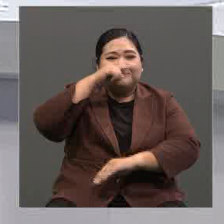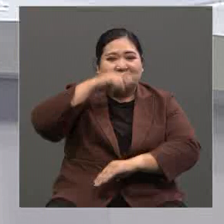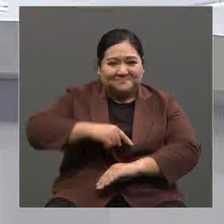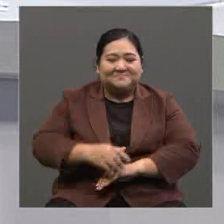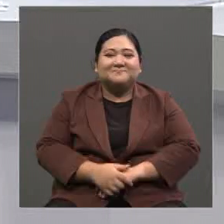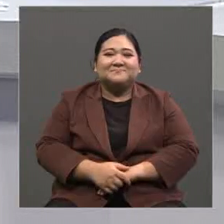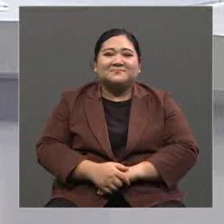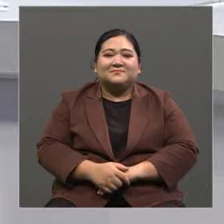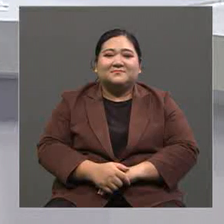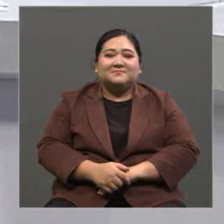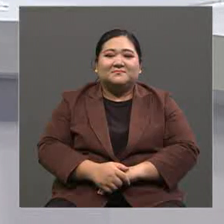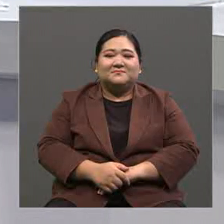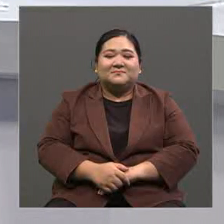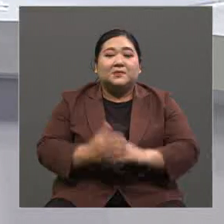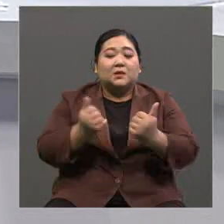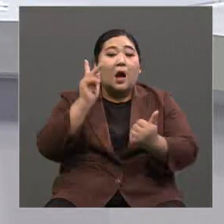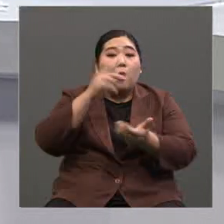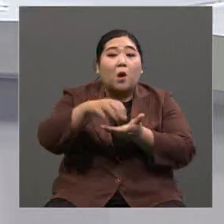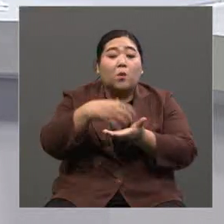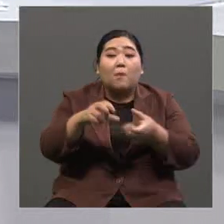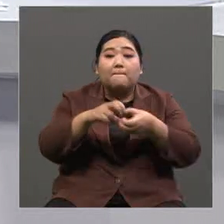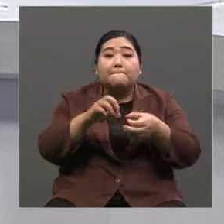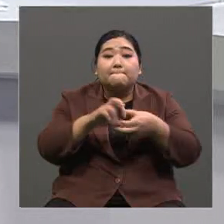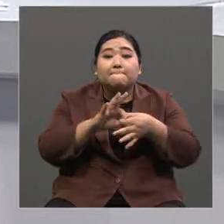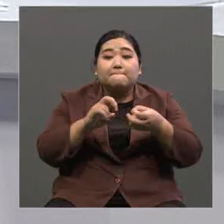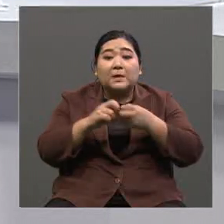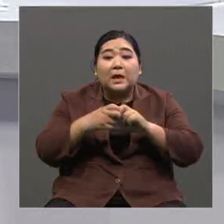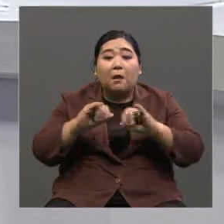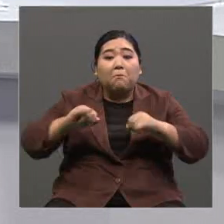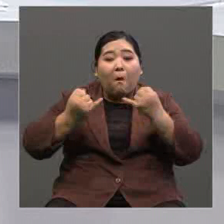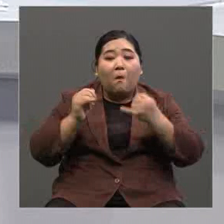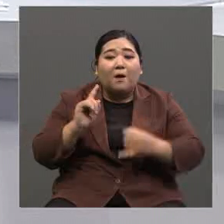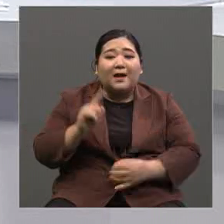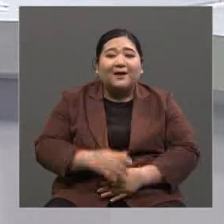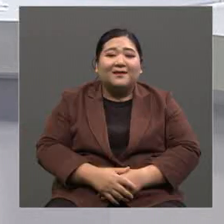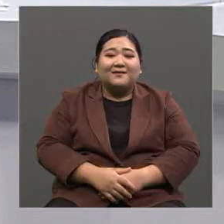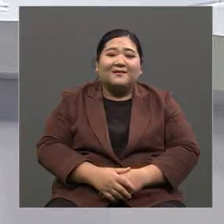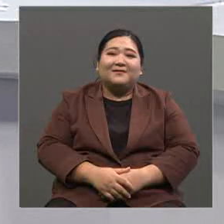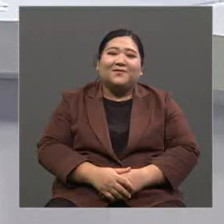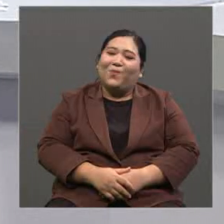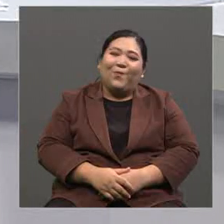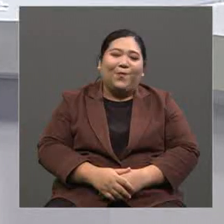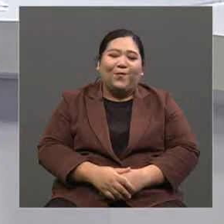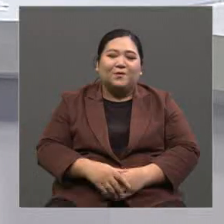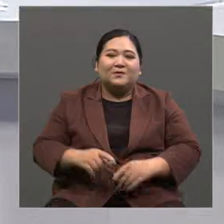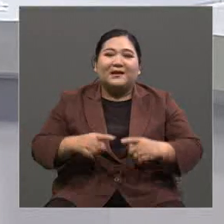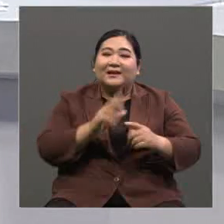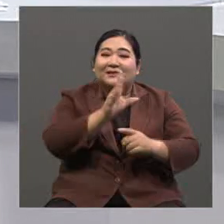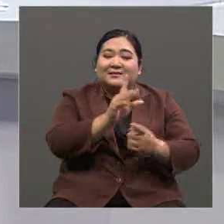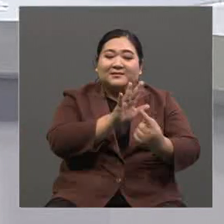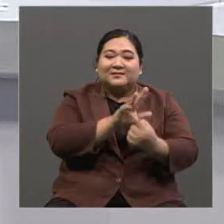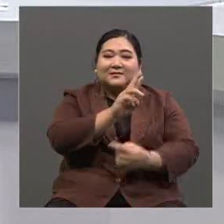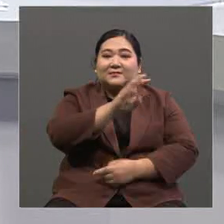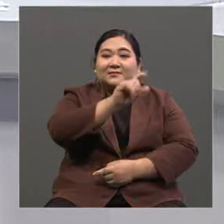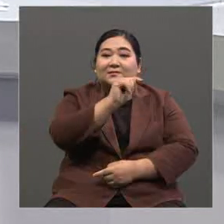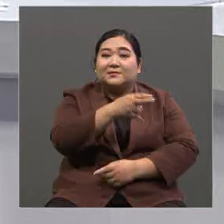อีกคดีอีกเรื่องของความขัดแย้งอันนี้สำหรับคุณชูวิทย์และทนาย